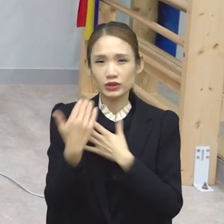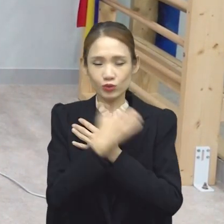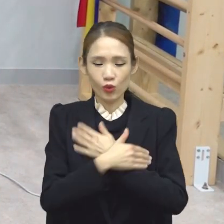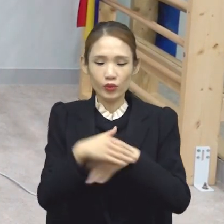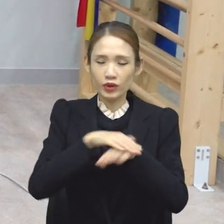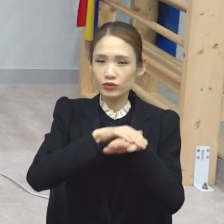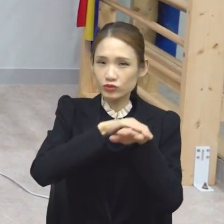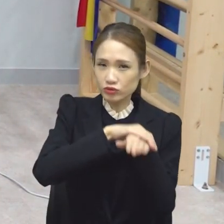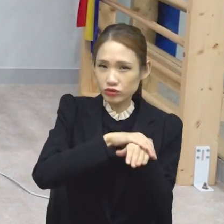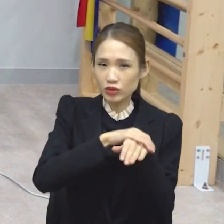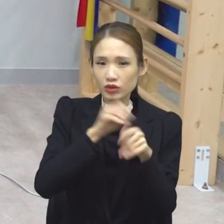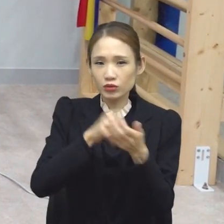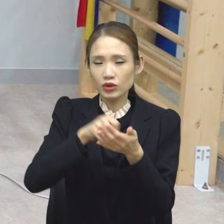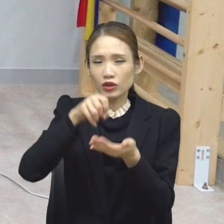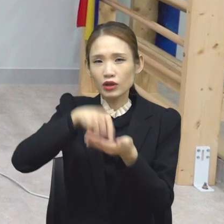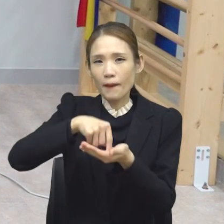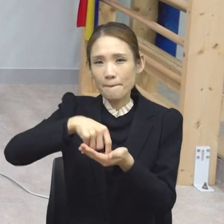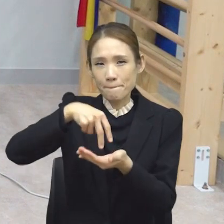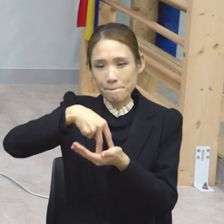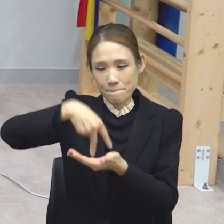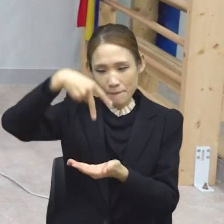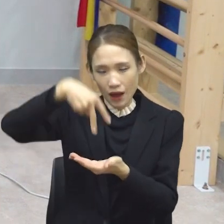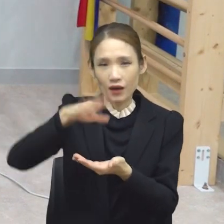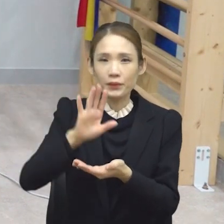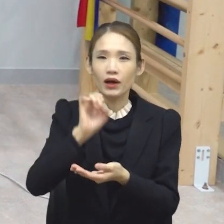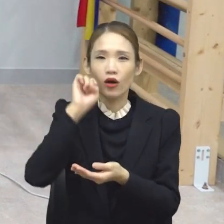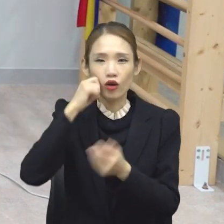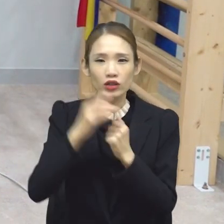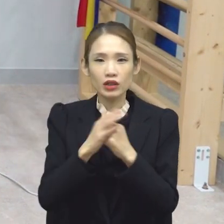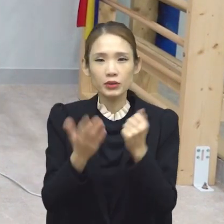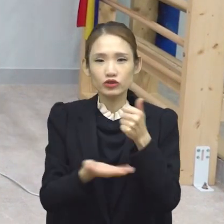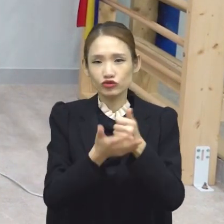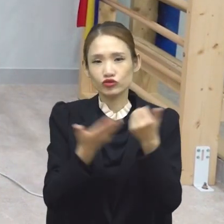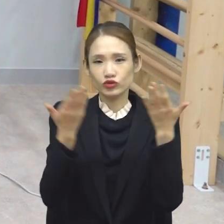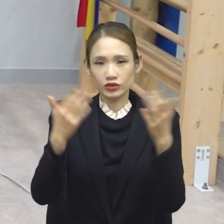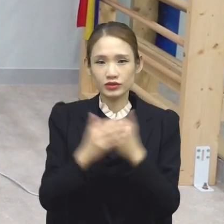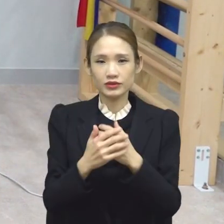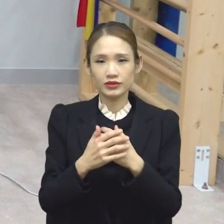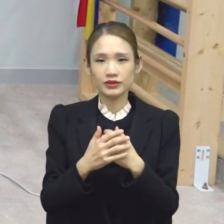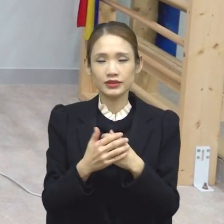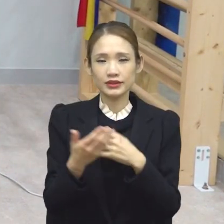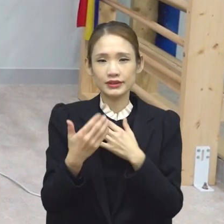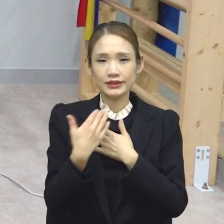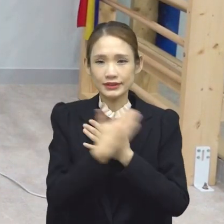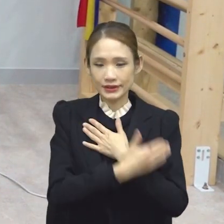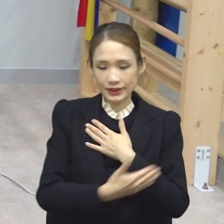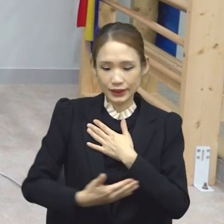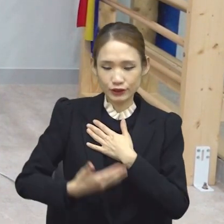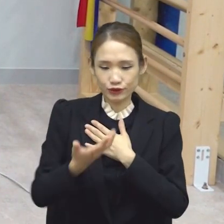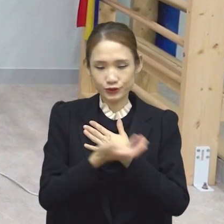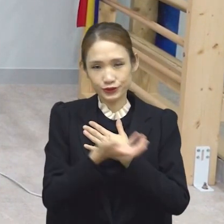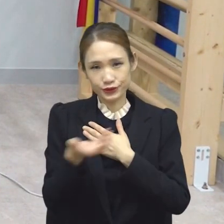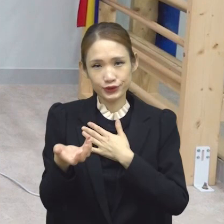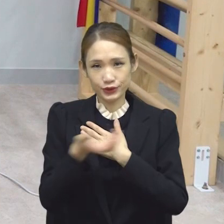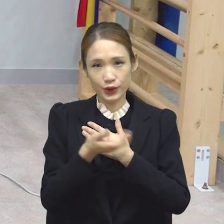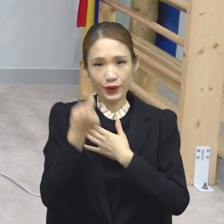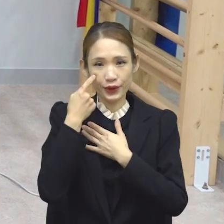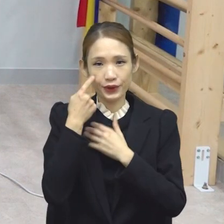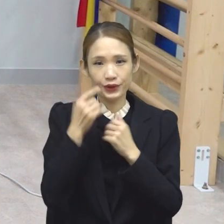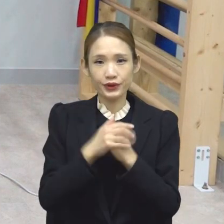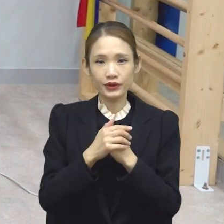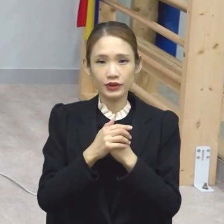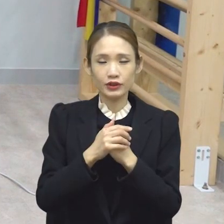무릎이 이제 다 펴질 수 없기 때문에 이 운동을 되게 추천을 해드려요. 네. 체중을 이렇게 이동을 할 거고, 그리고 우리가